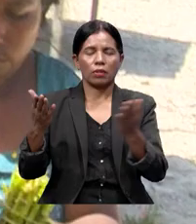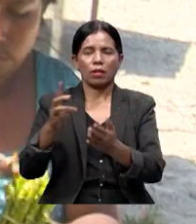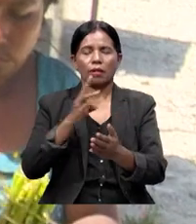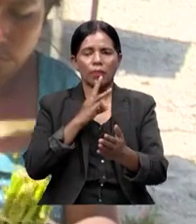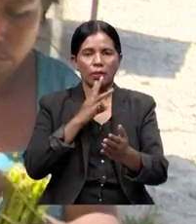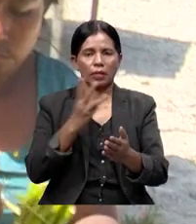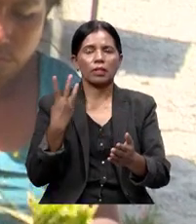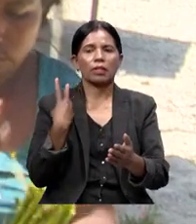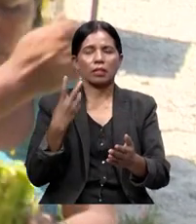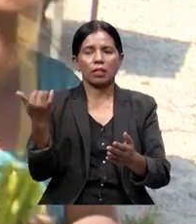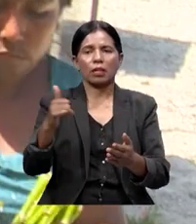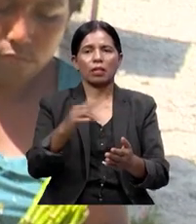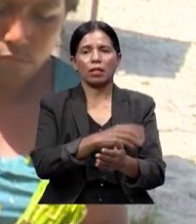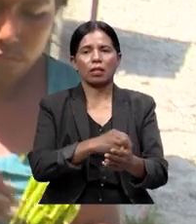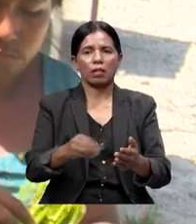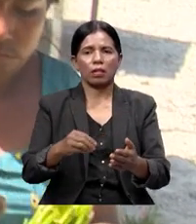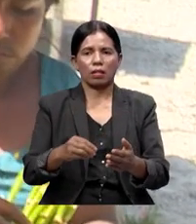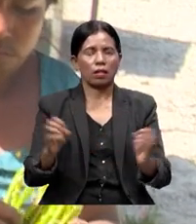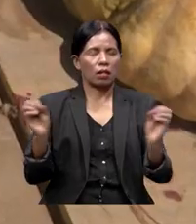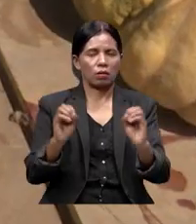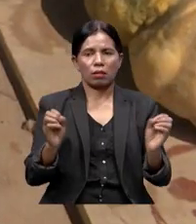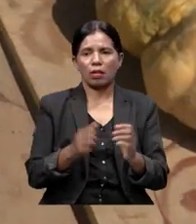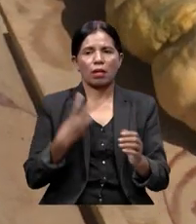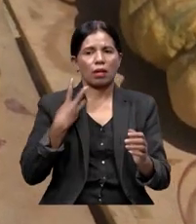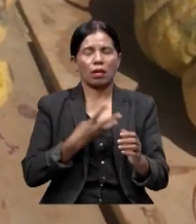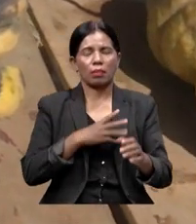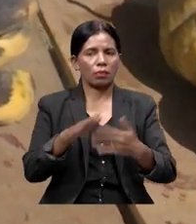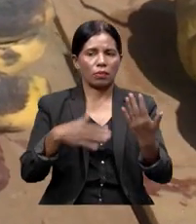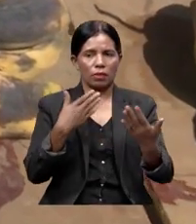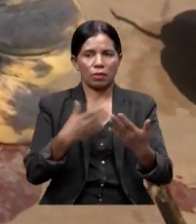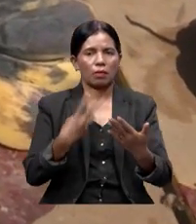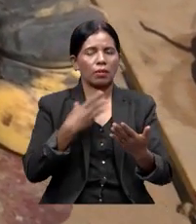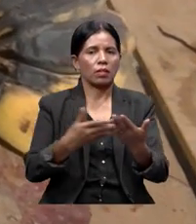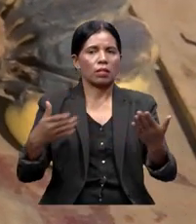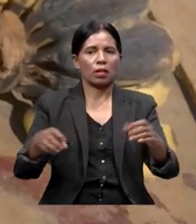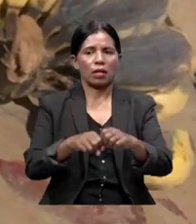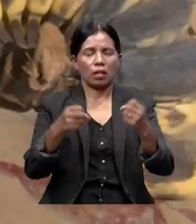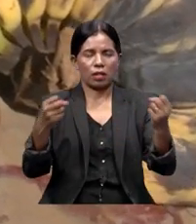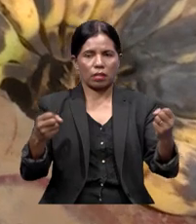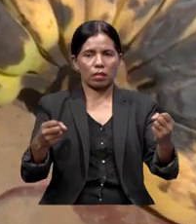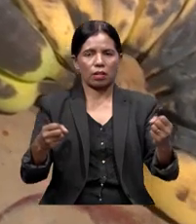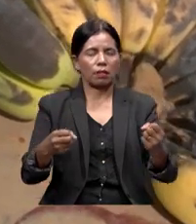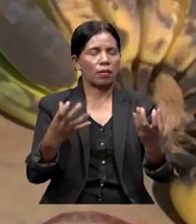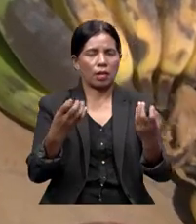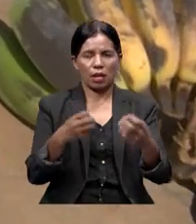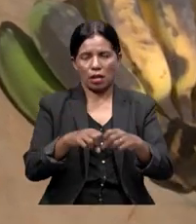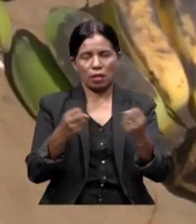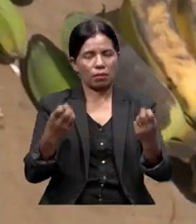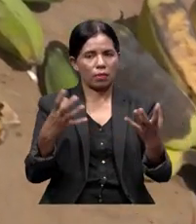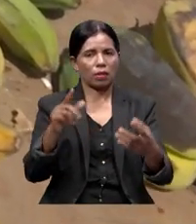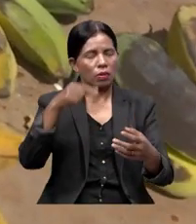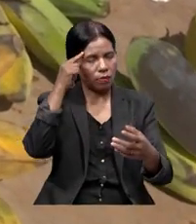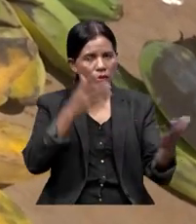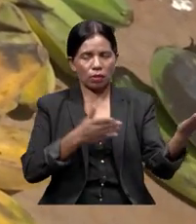ene sirakuleda. Mana interview tau dia hau laku ida, tamba ami ene buat tutu nene, ami ne sasan dorok kotutu marai maka barak. Pe guvernul cu Loria